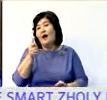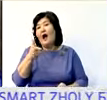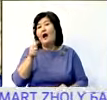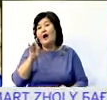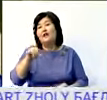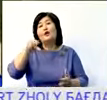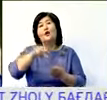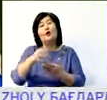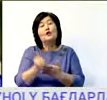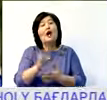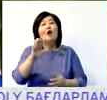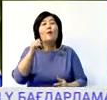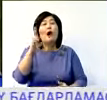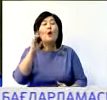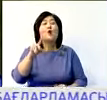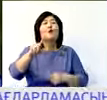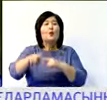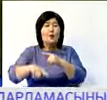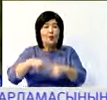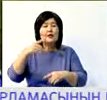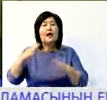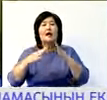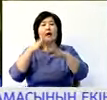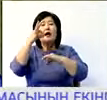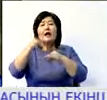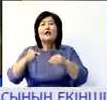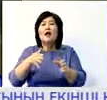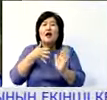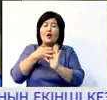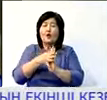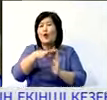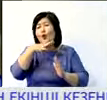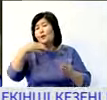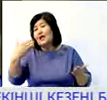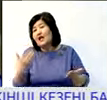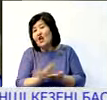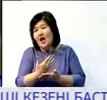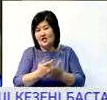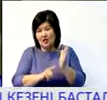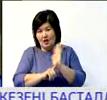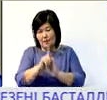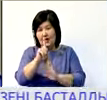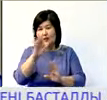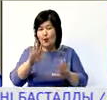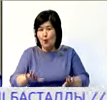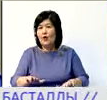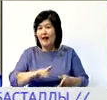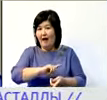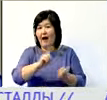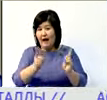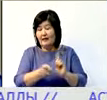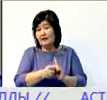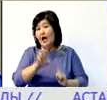Гагаринге түсті. Байқоңыр одан кейін де ғарыш кеңістігін игеруде көптеген жаңашыл бастамалардың старттық орнына